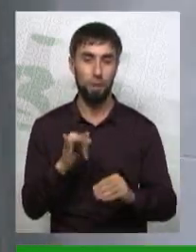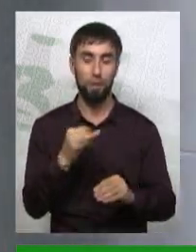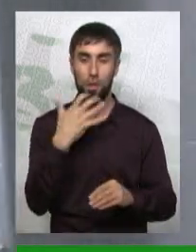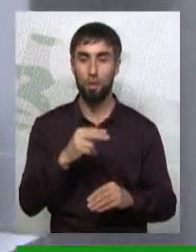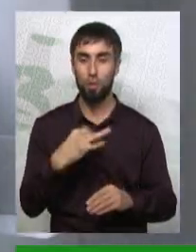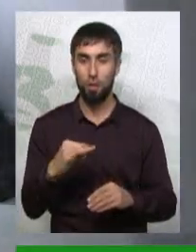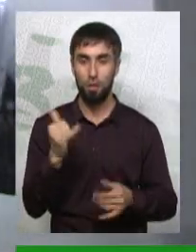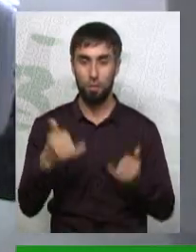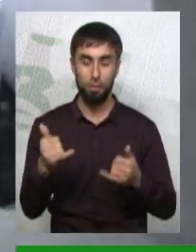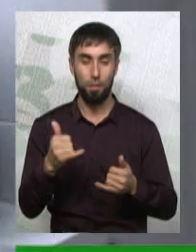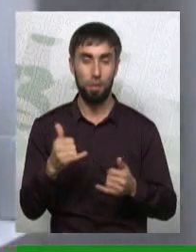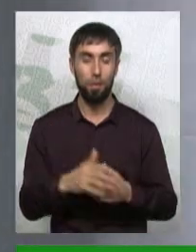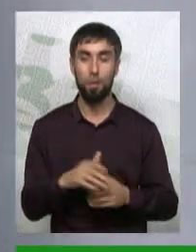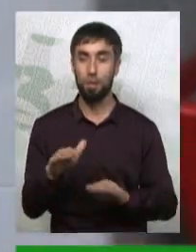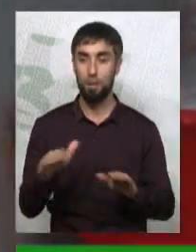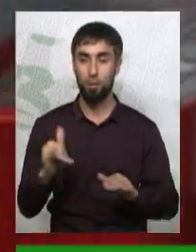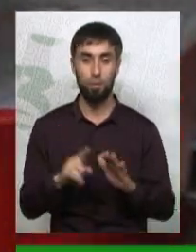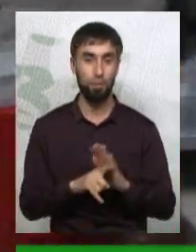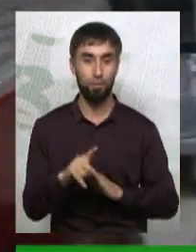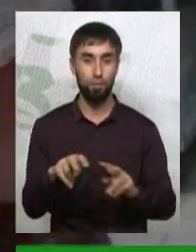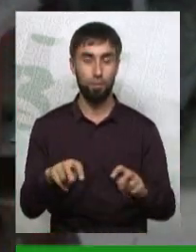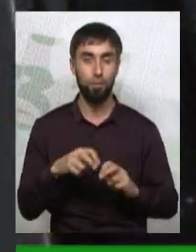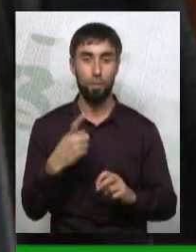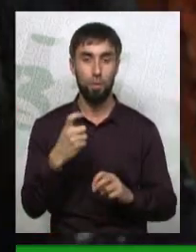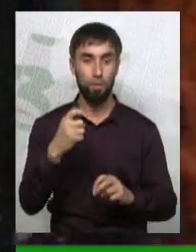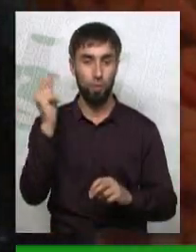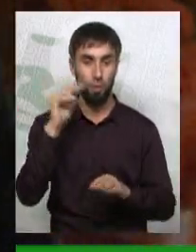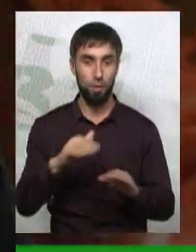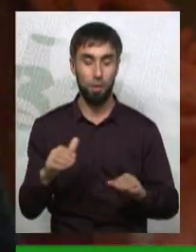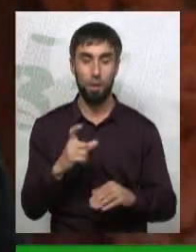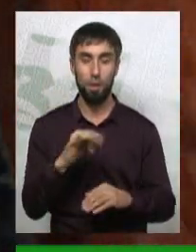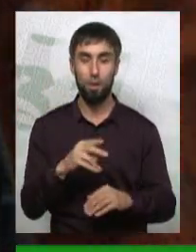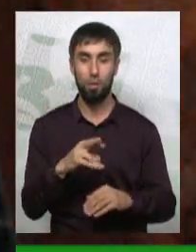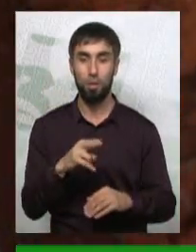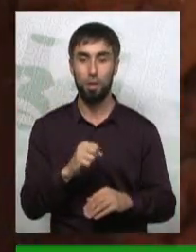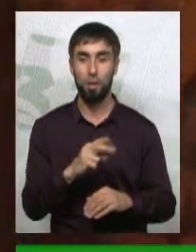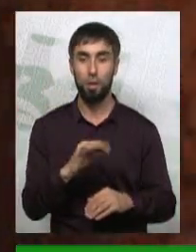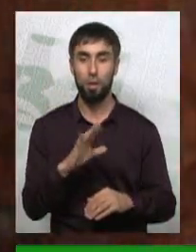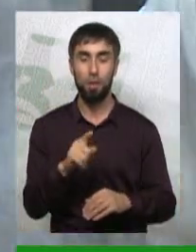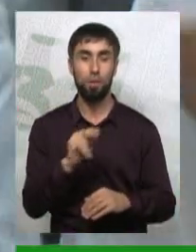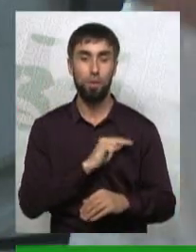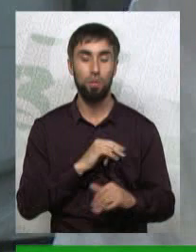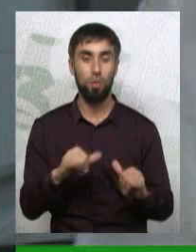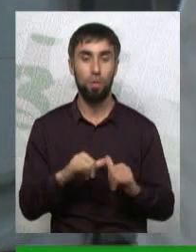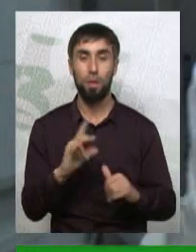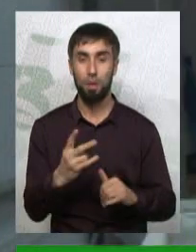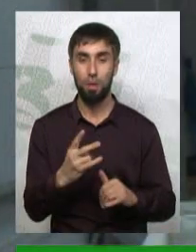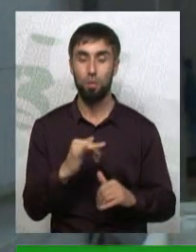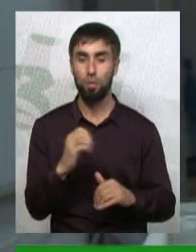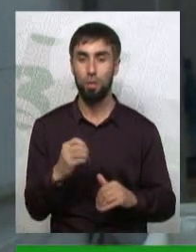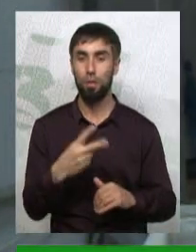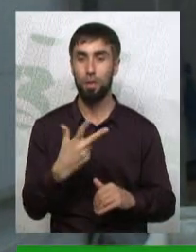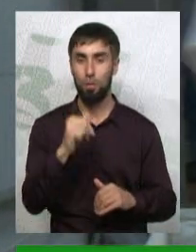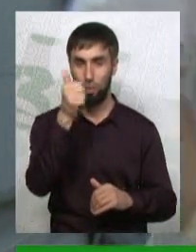горячий чай. С минуты на минуту здесь рассадит 100 учащихся. Эсет Дакиева работает в столовой гимназии Назрани уже